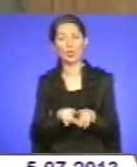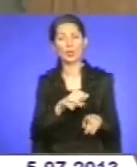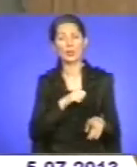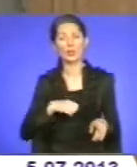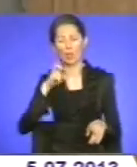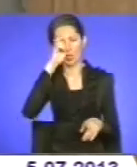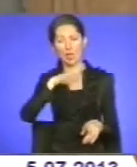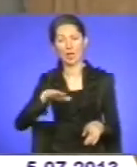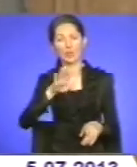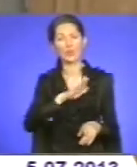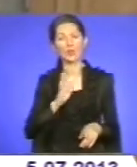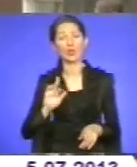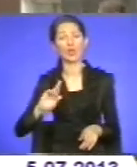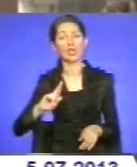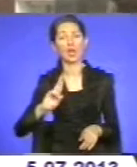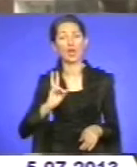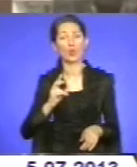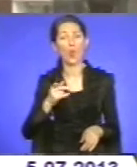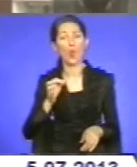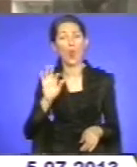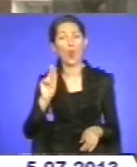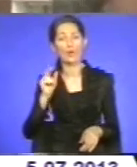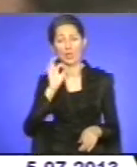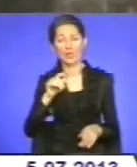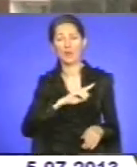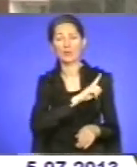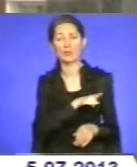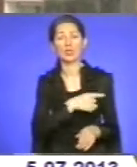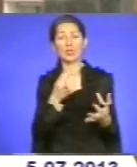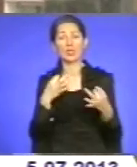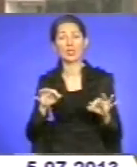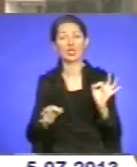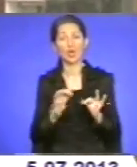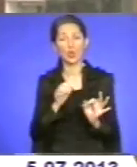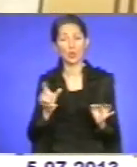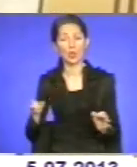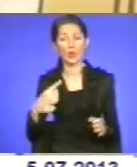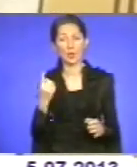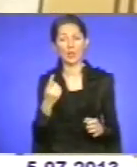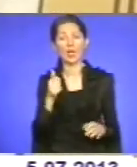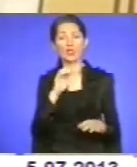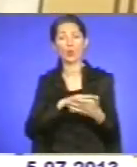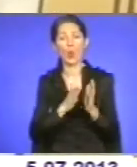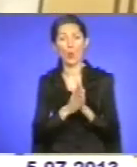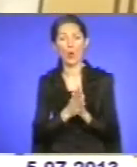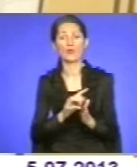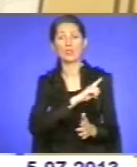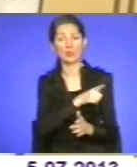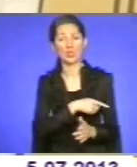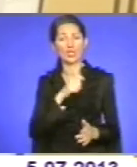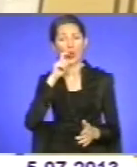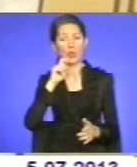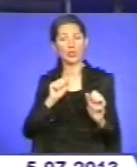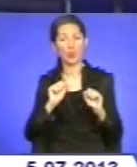Віктор Янукович наголосив, зміцнення незалежності суддів – одна з ключових умов розвитку українського правосуддя та захисту прав громадян.